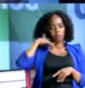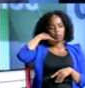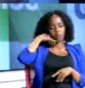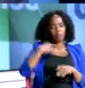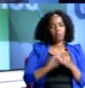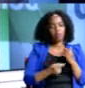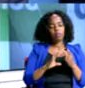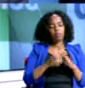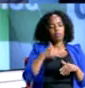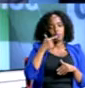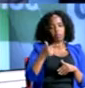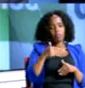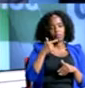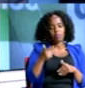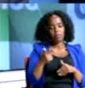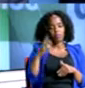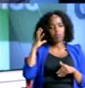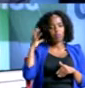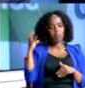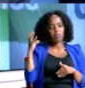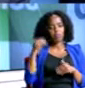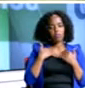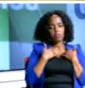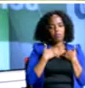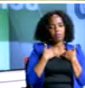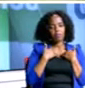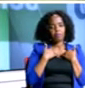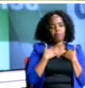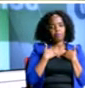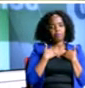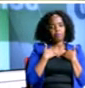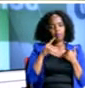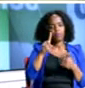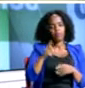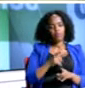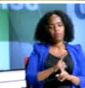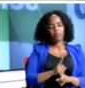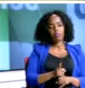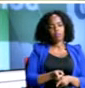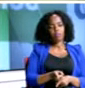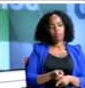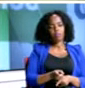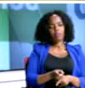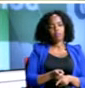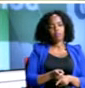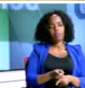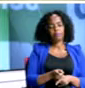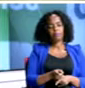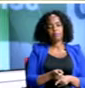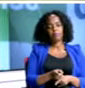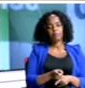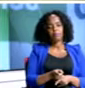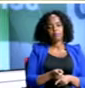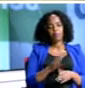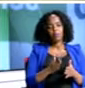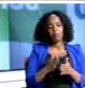saya. Televisyen cek isa. Aye. Mega fi kese tifufa. Aye.